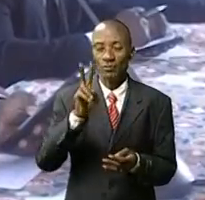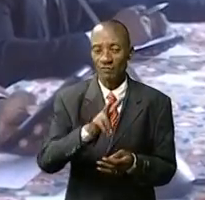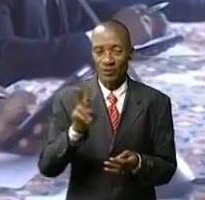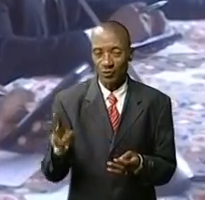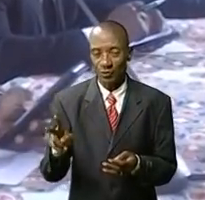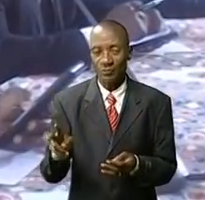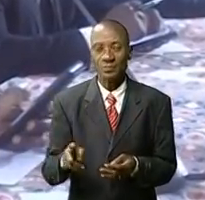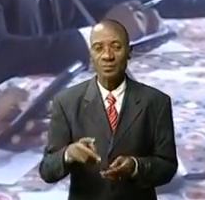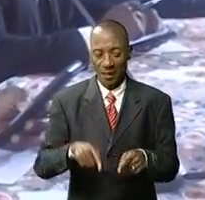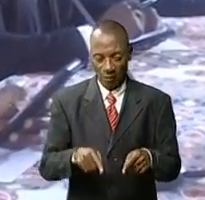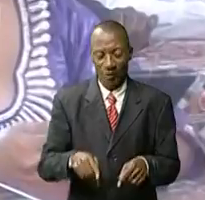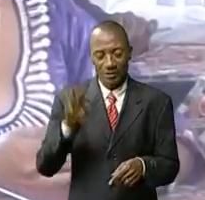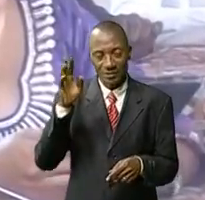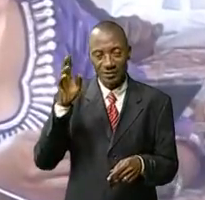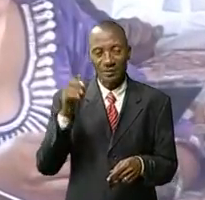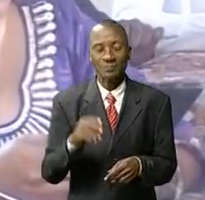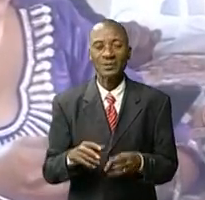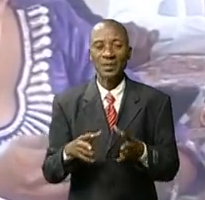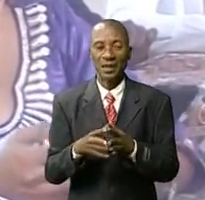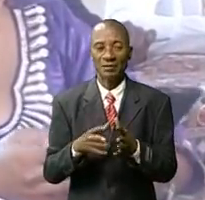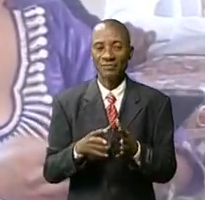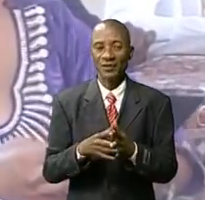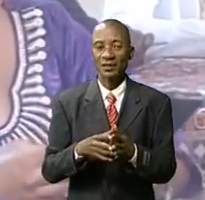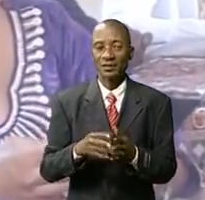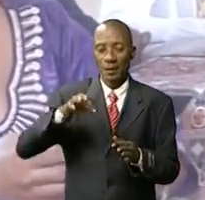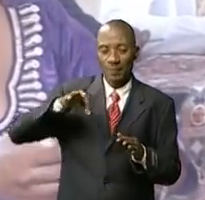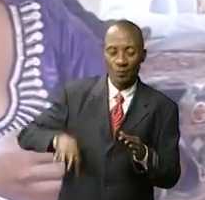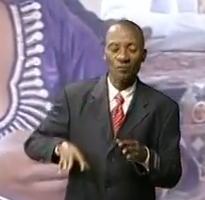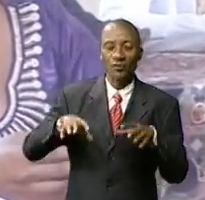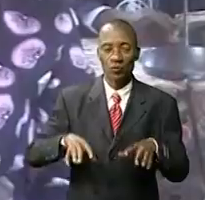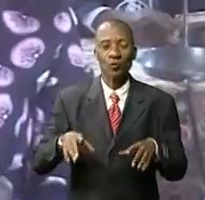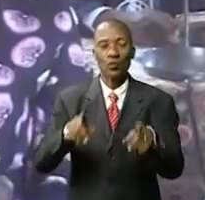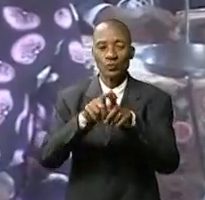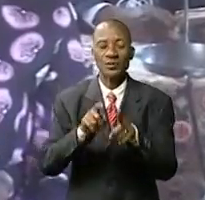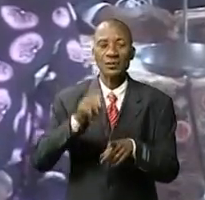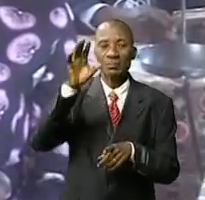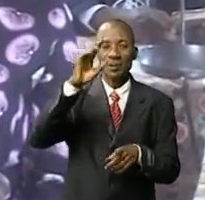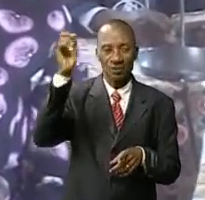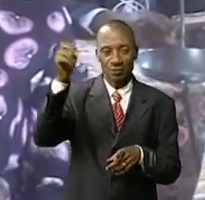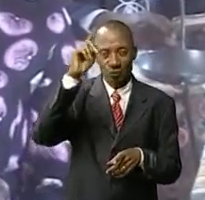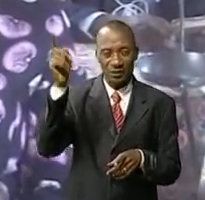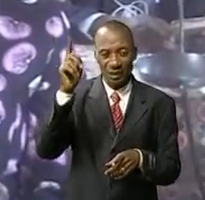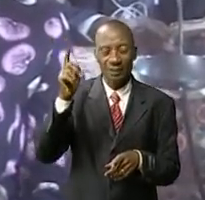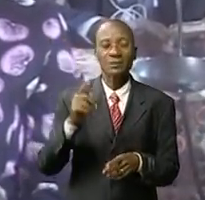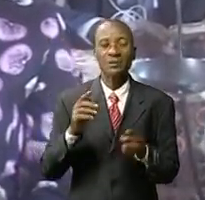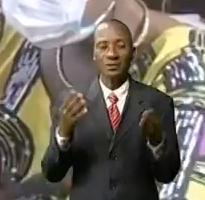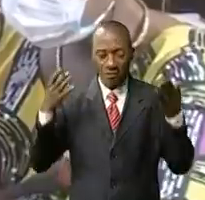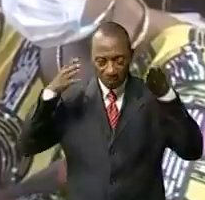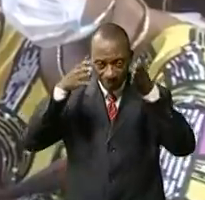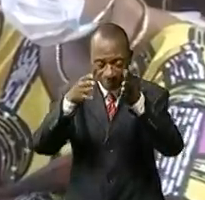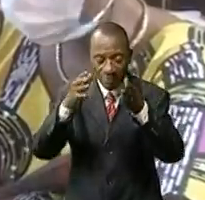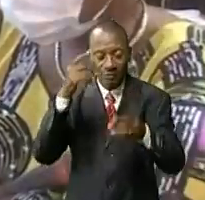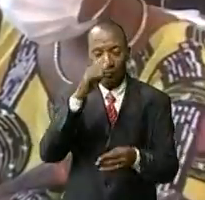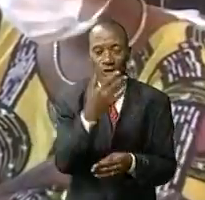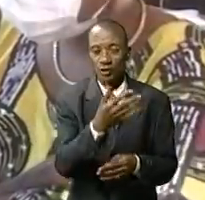lancé à Kinshasa avec l'appui du COREF Profit Congo et la Banque mondiale vont se pencher sur les priorités